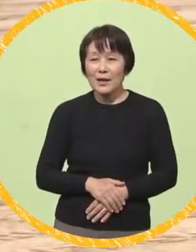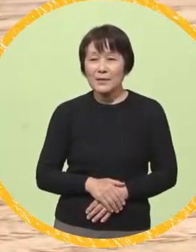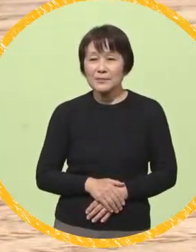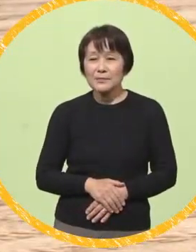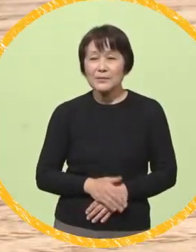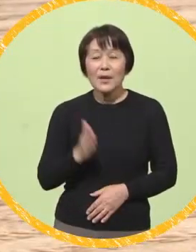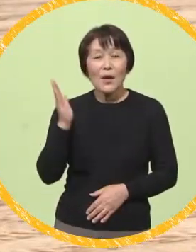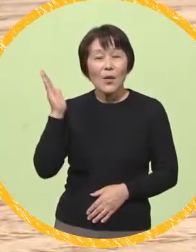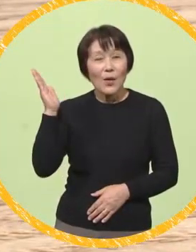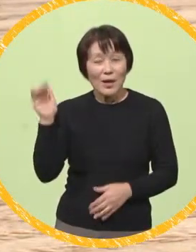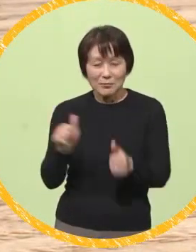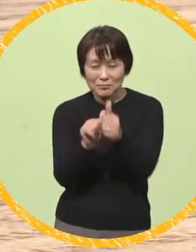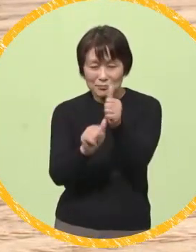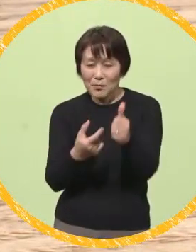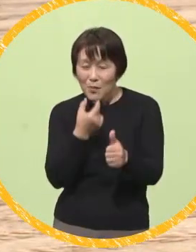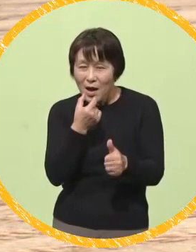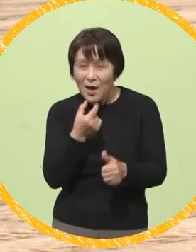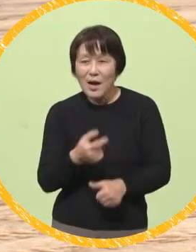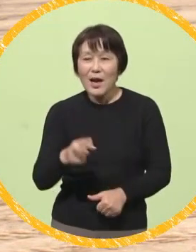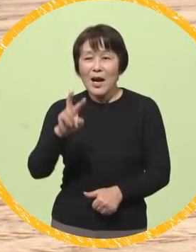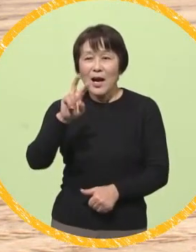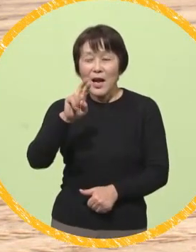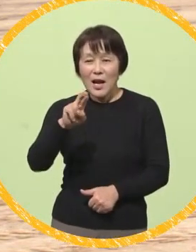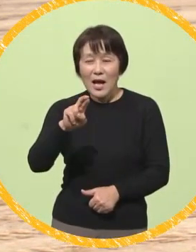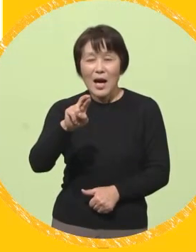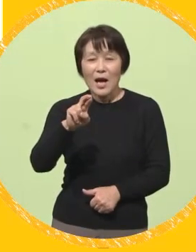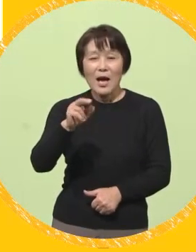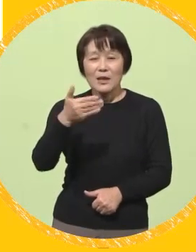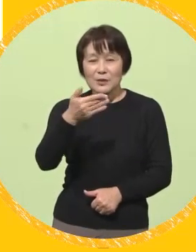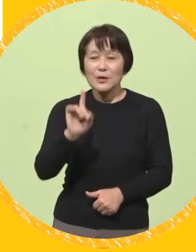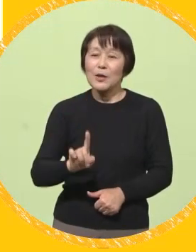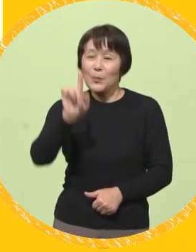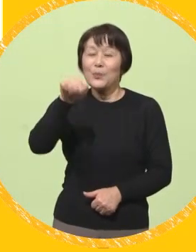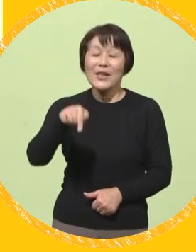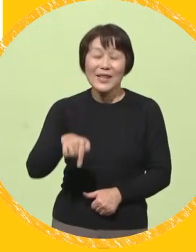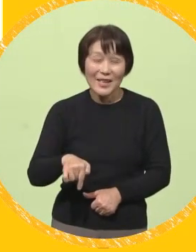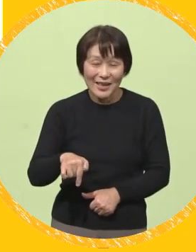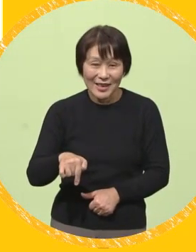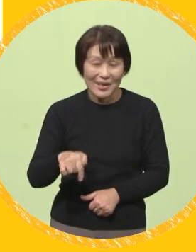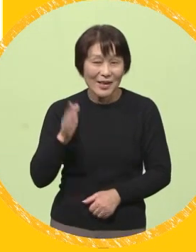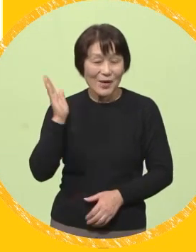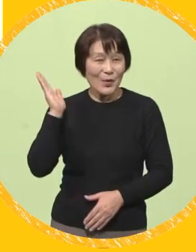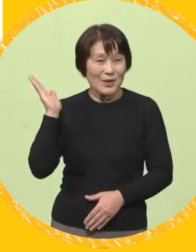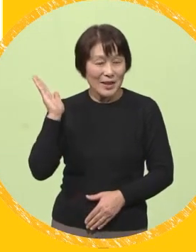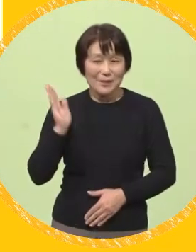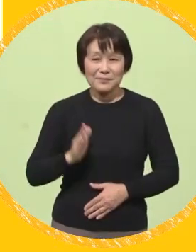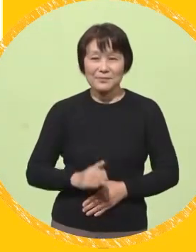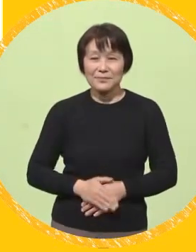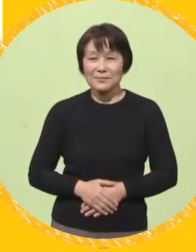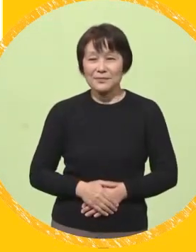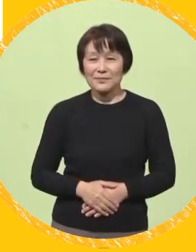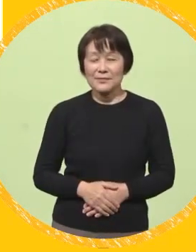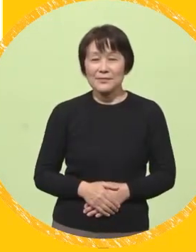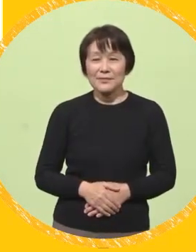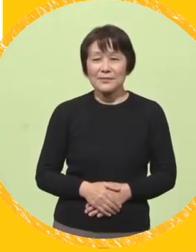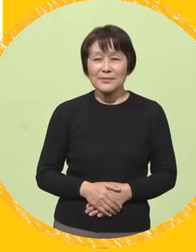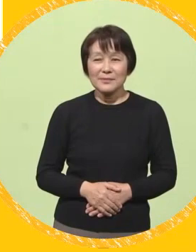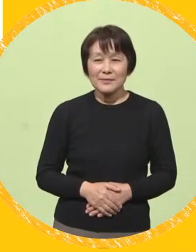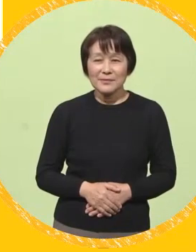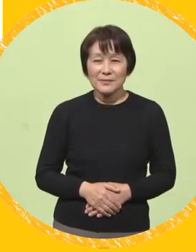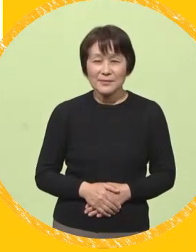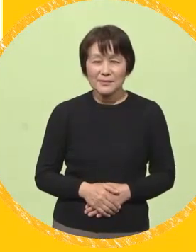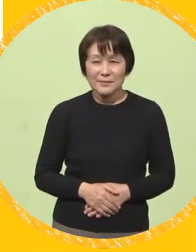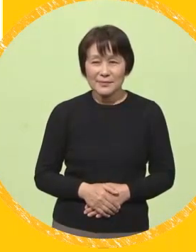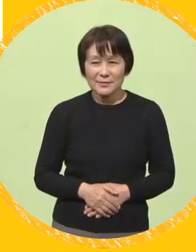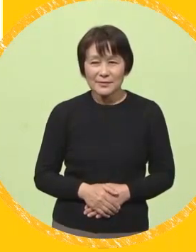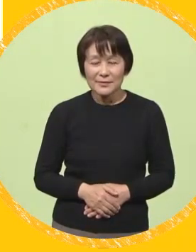笹鼓のお供にはですね、秦野の名産落花生を使った市内の老舗鎌田商店のこちらラクピーですね。 ラクピー、